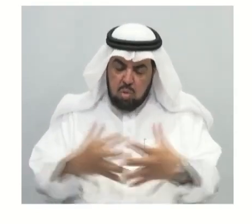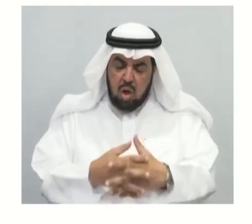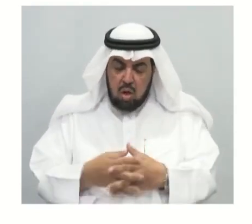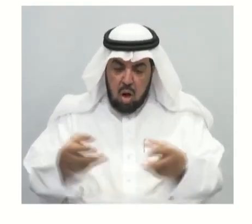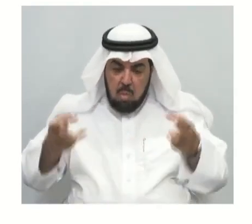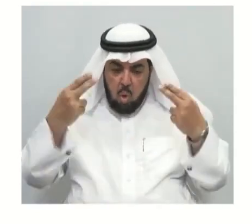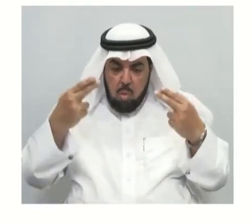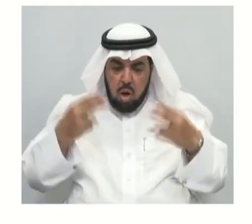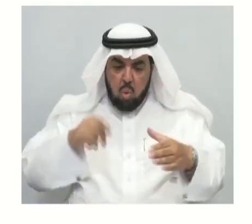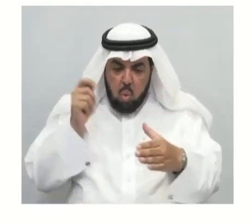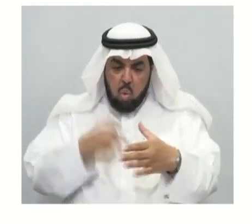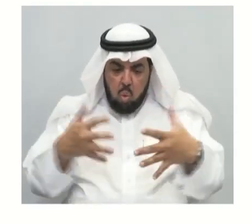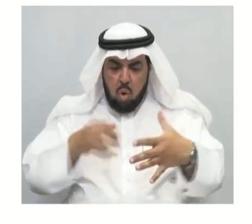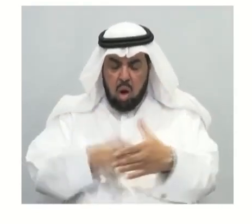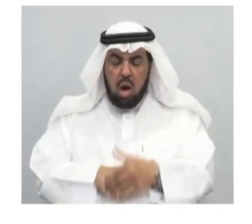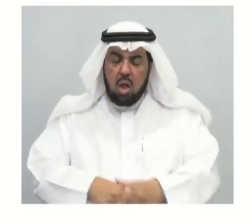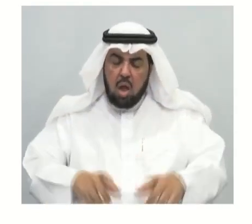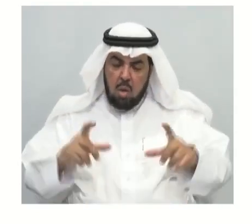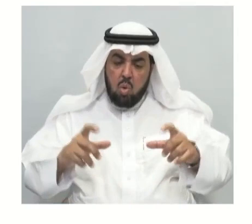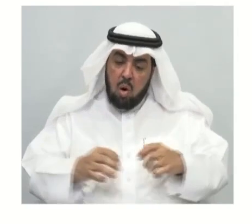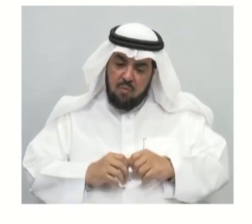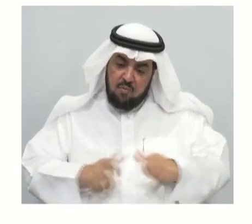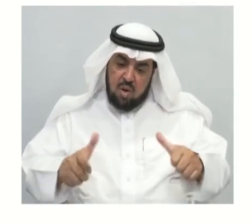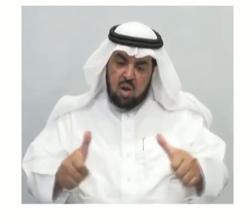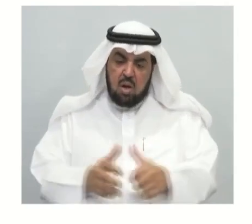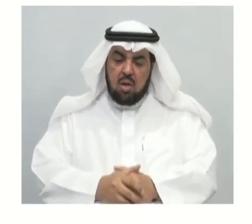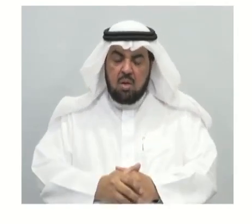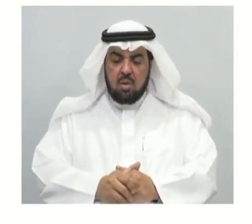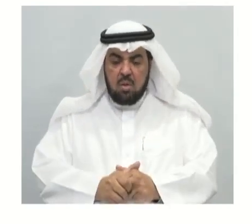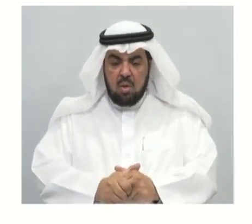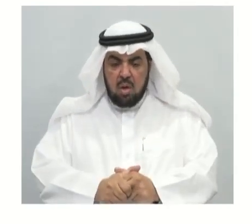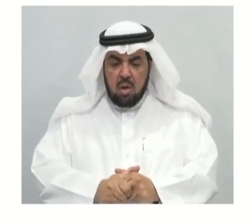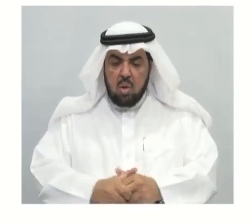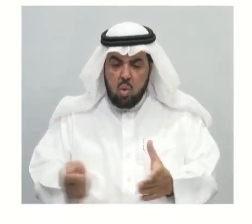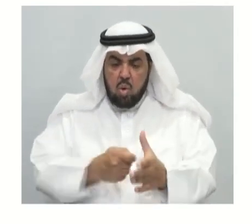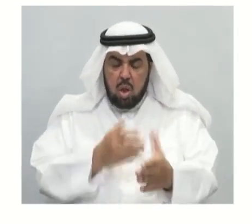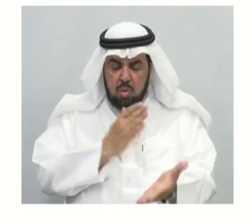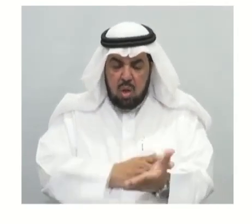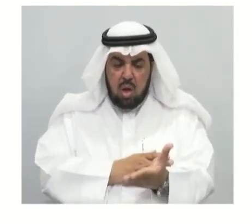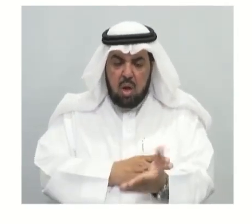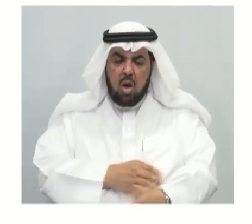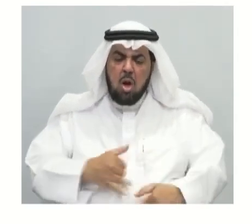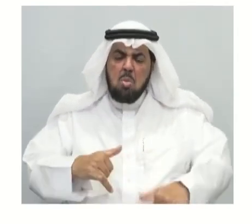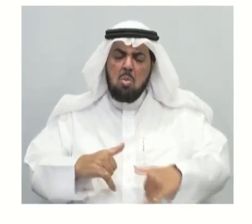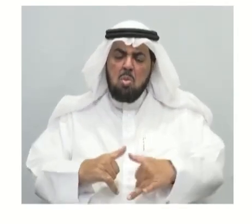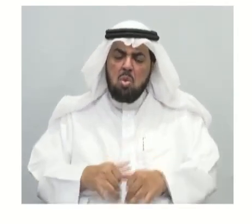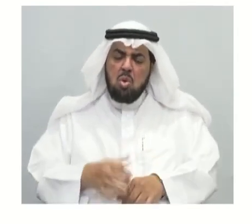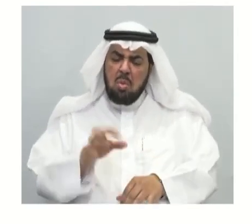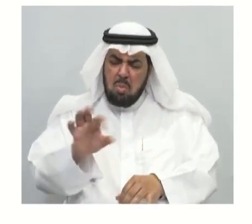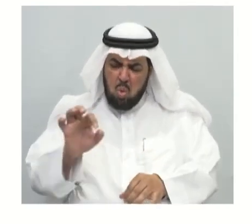ومشاركه المعلومات والقرارات بصوره فعاله تكتب هذه التقارير باسلوب